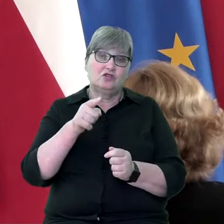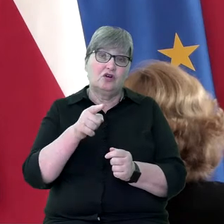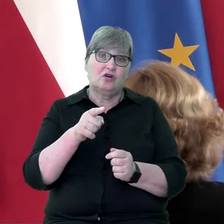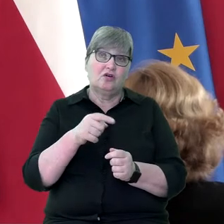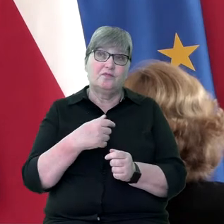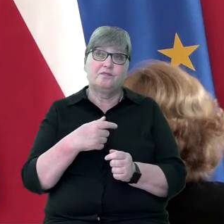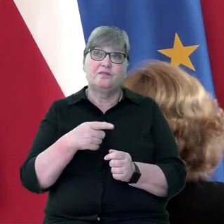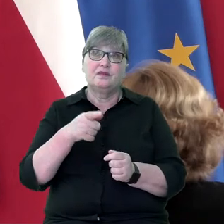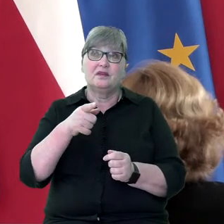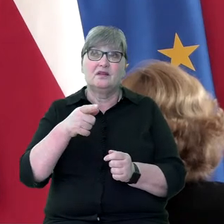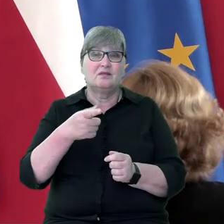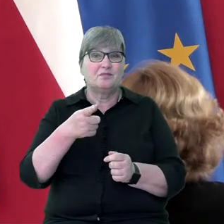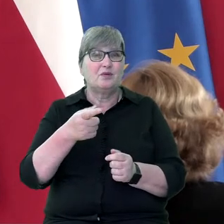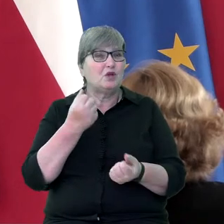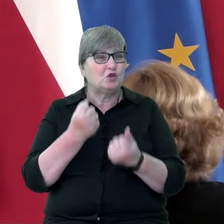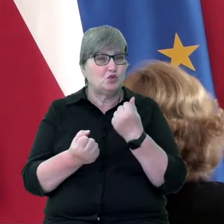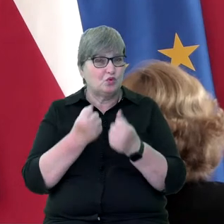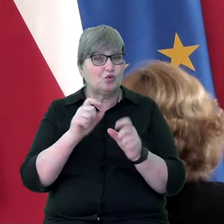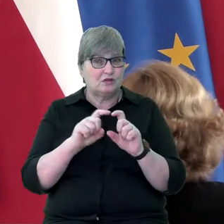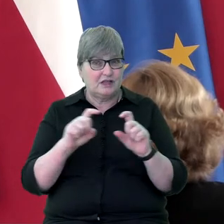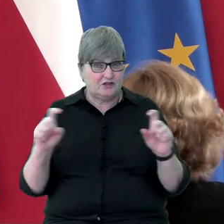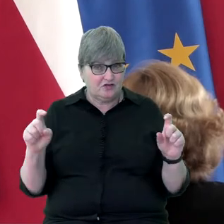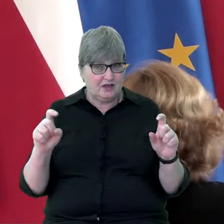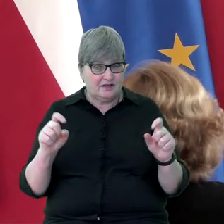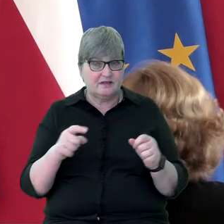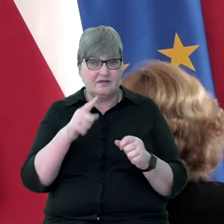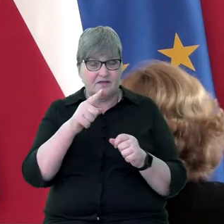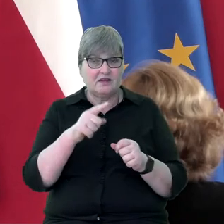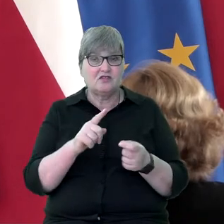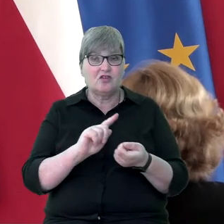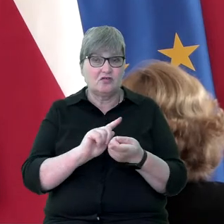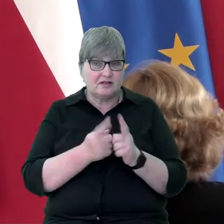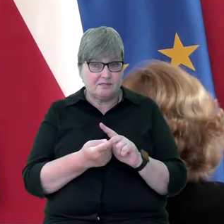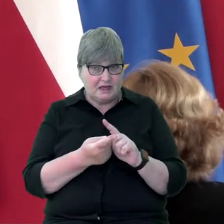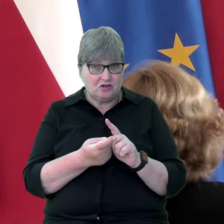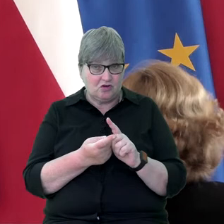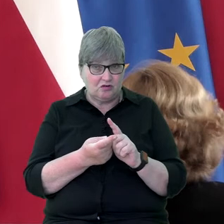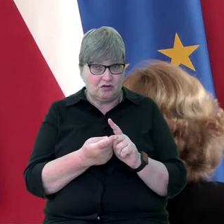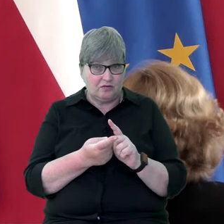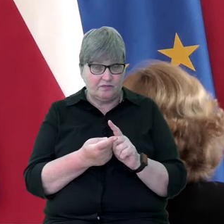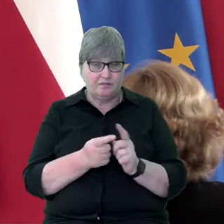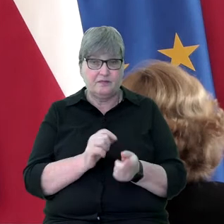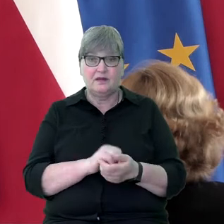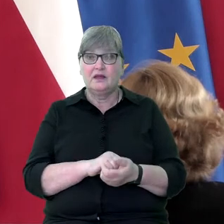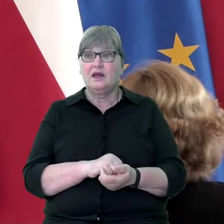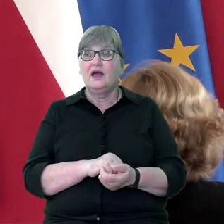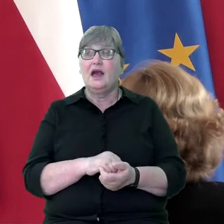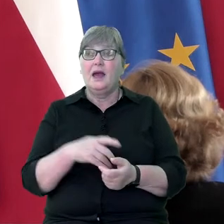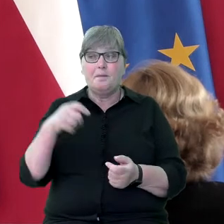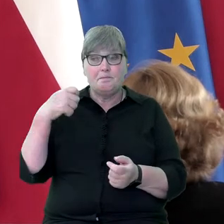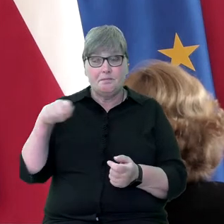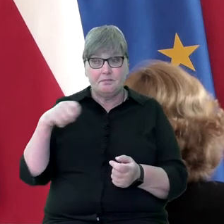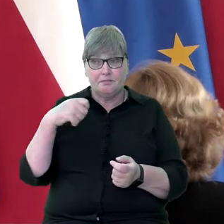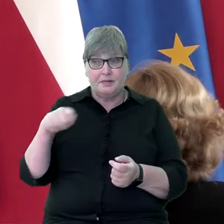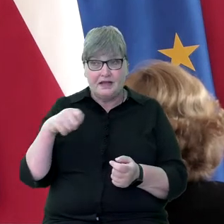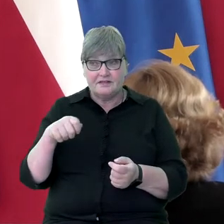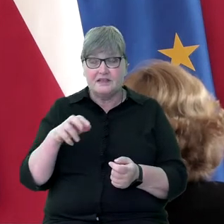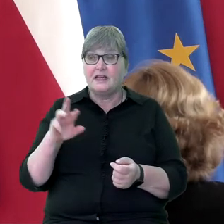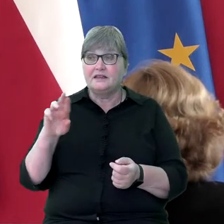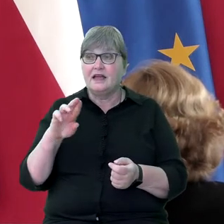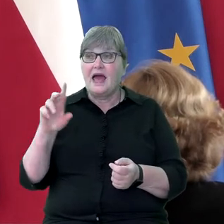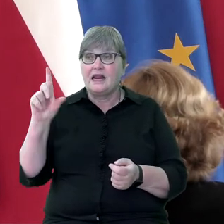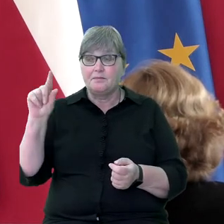tę gwarancję, następnie o 1 rok, a ostatecznie rozporządzeniami prezydenta Rzeczypospolitej z 27 roku